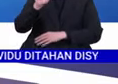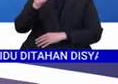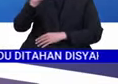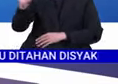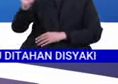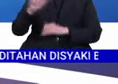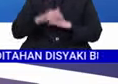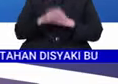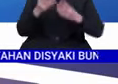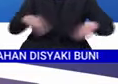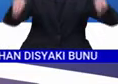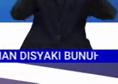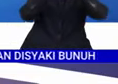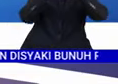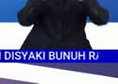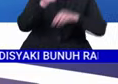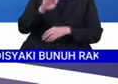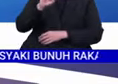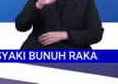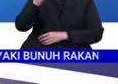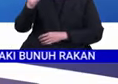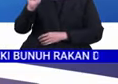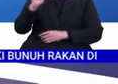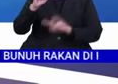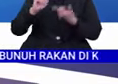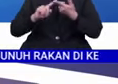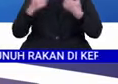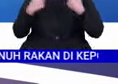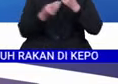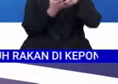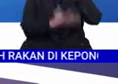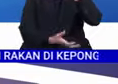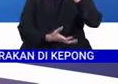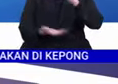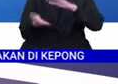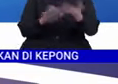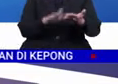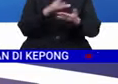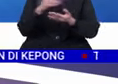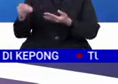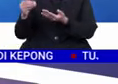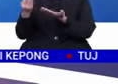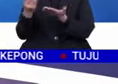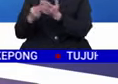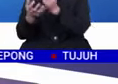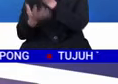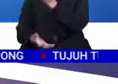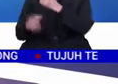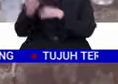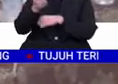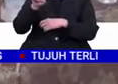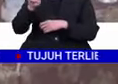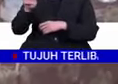antarnya masjid feoda cengkeh 24 tabung Khairat kematian dan tabung pendidikan pada cengkeh